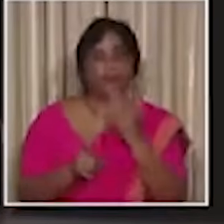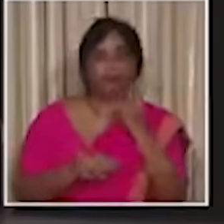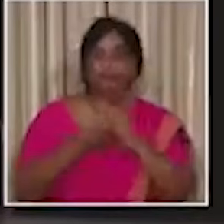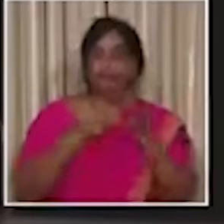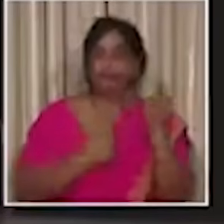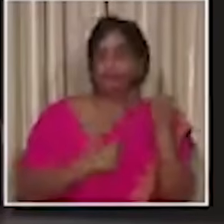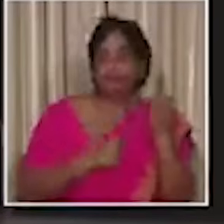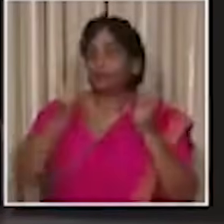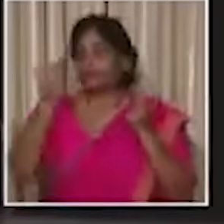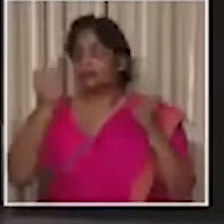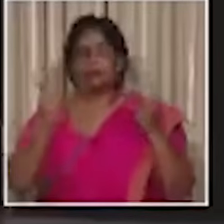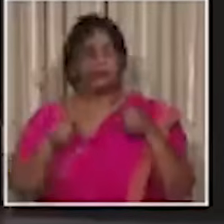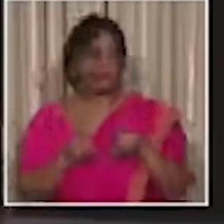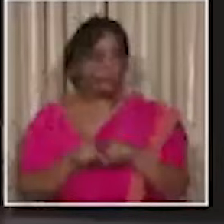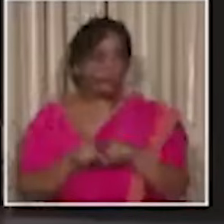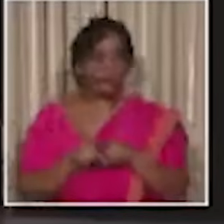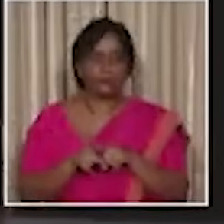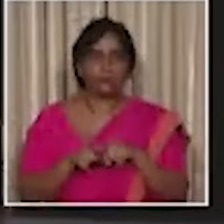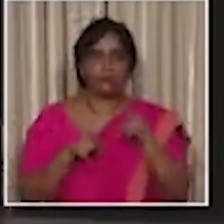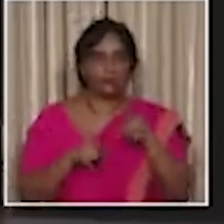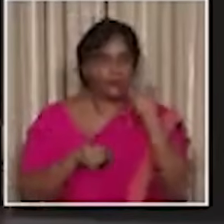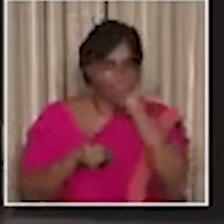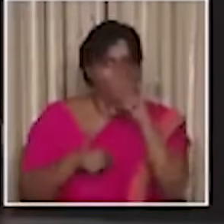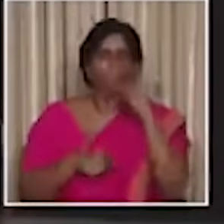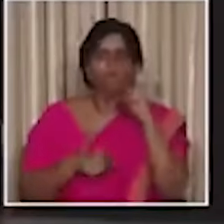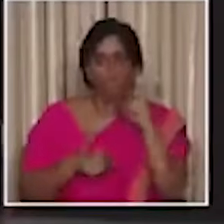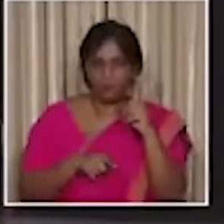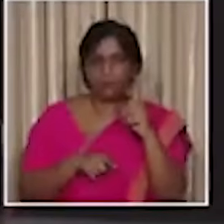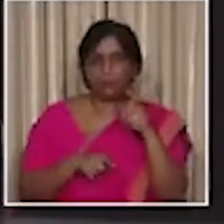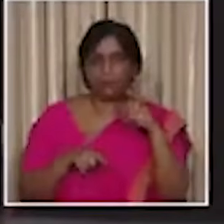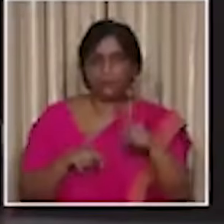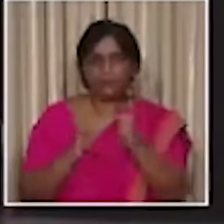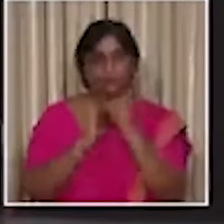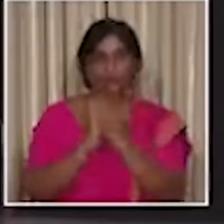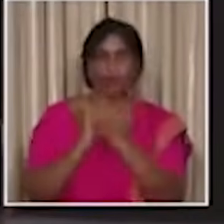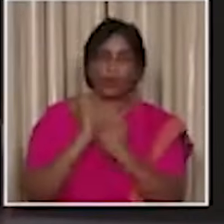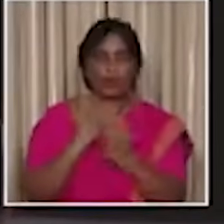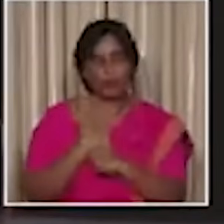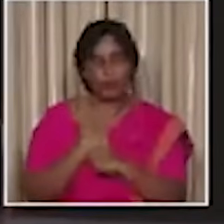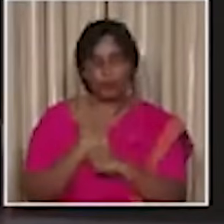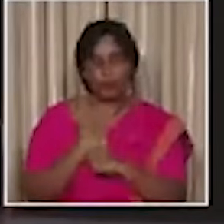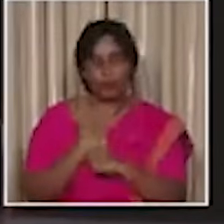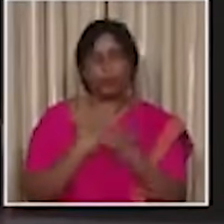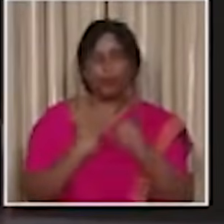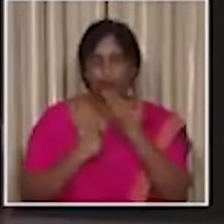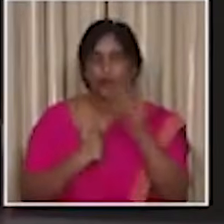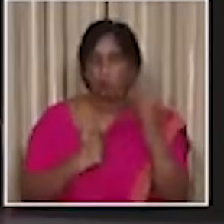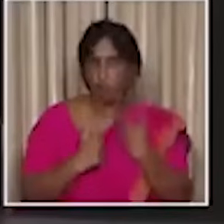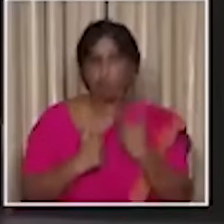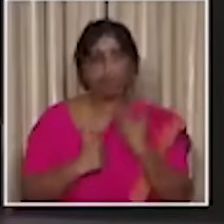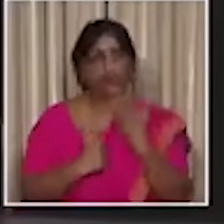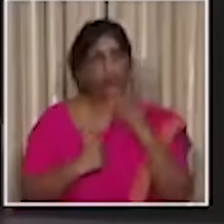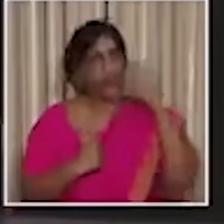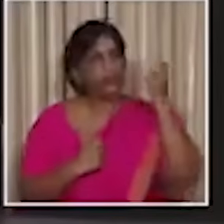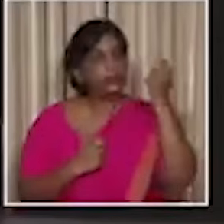kiiya, dah arake kiiya dekila mehmai. Tawa masa aja ini anu kumara, tu mah dem berde pelu lah demu. Api deh puluan ni deng Amerika